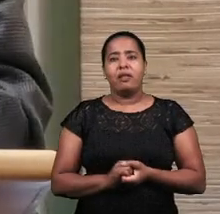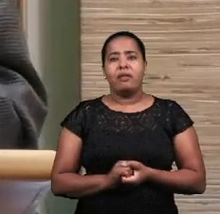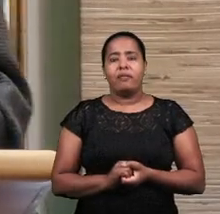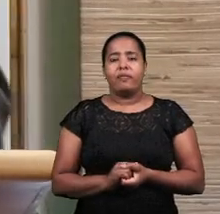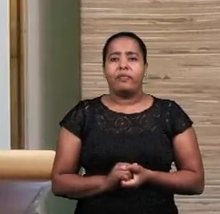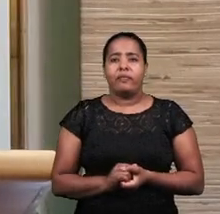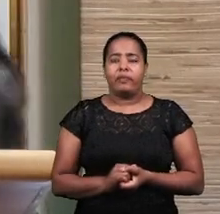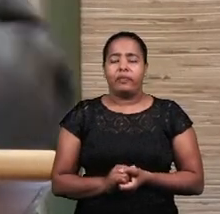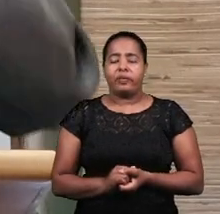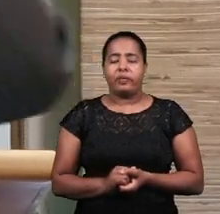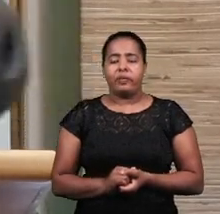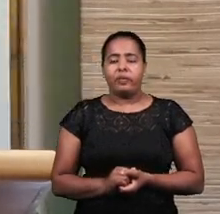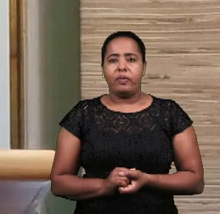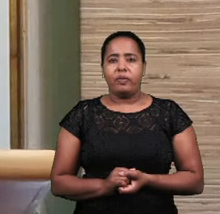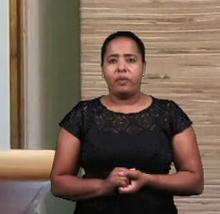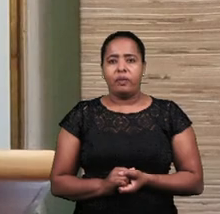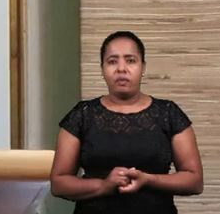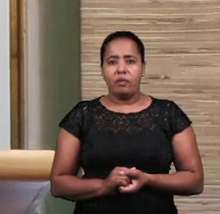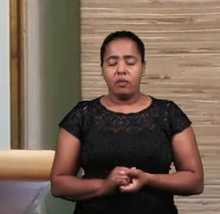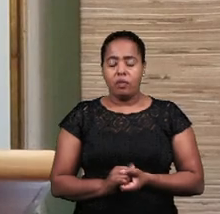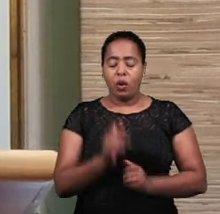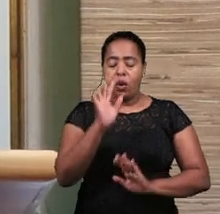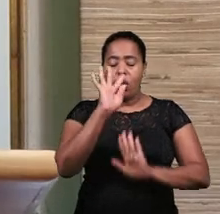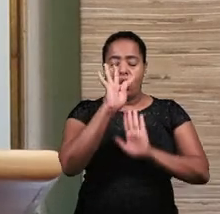L'Église a été invitée pour la fête.